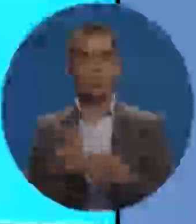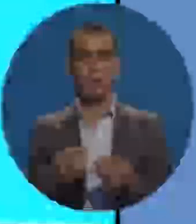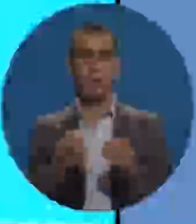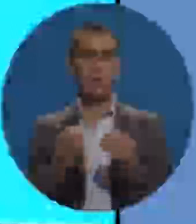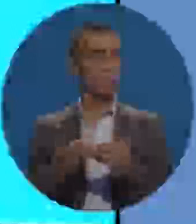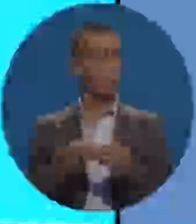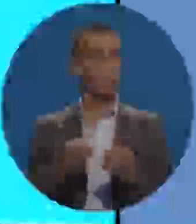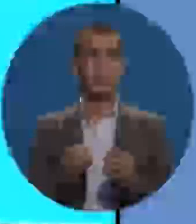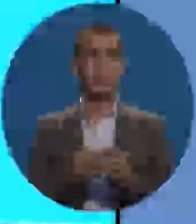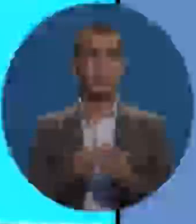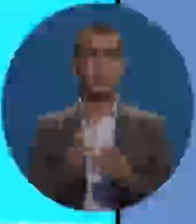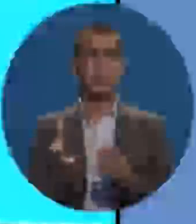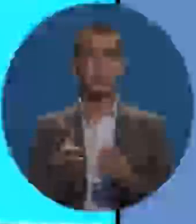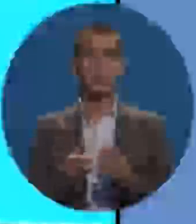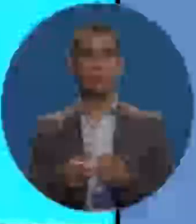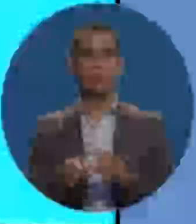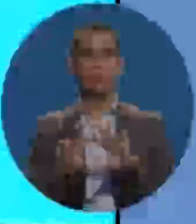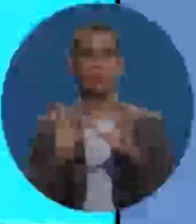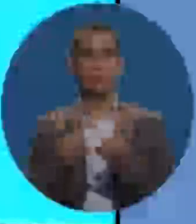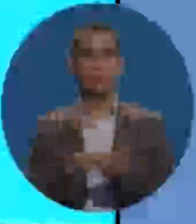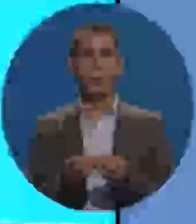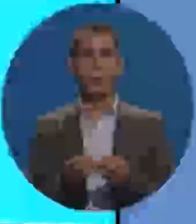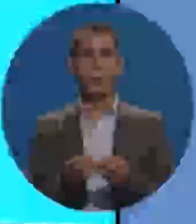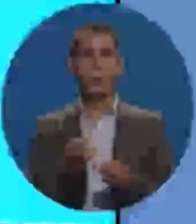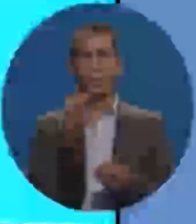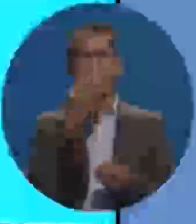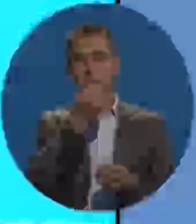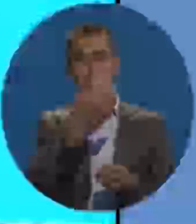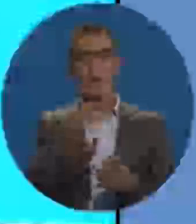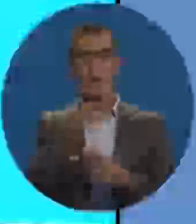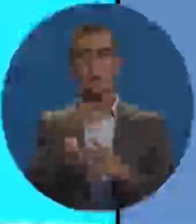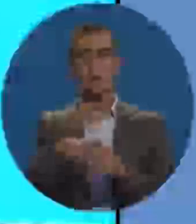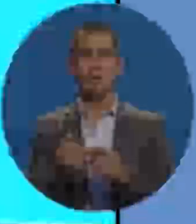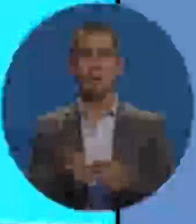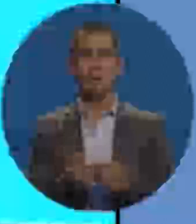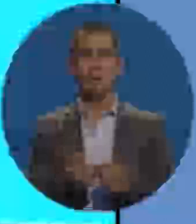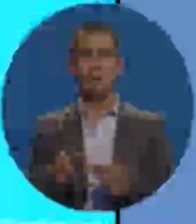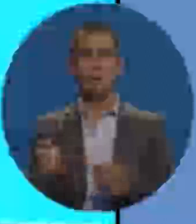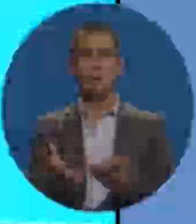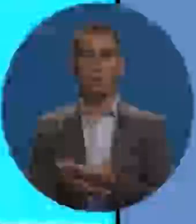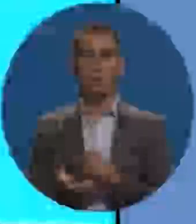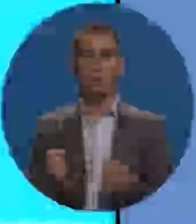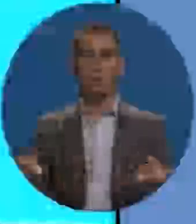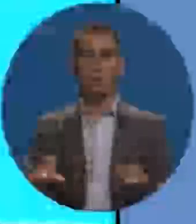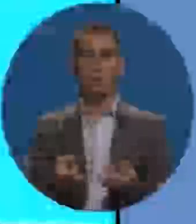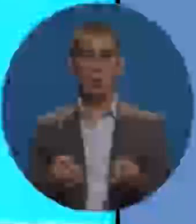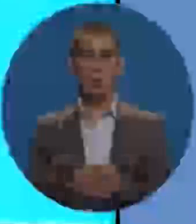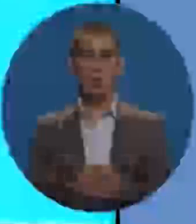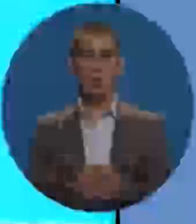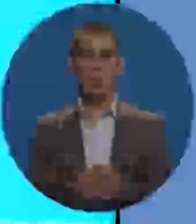Гвоздикамыз 30 дана екен. Демек, біз барлық гүллер қанша алып келінгенін табуымыз